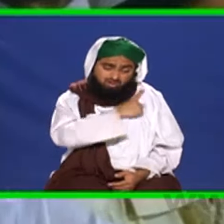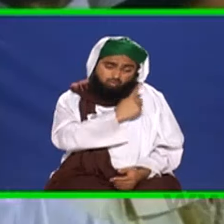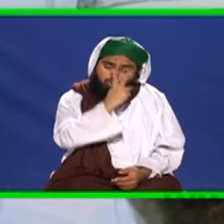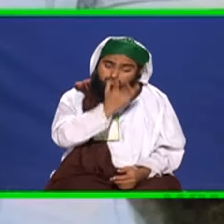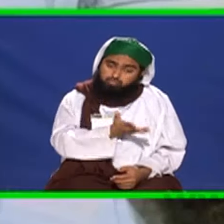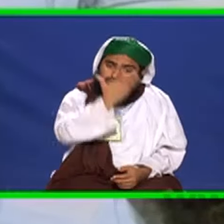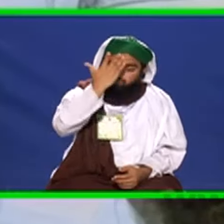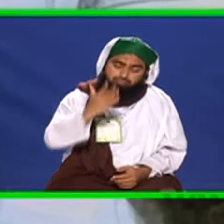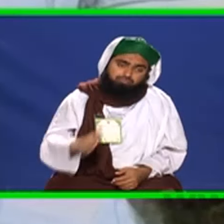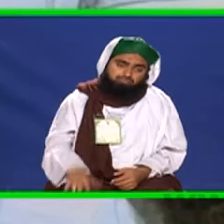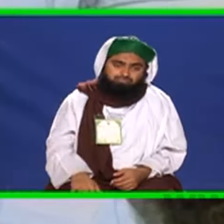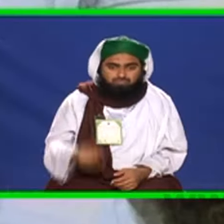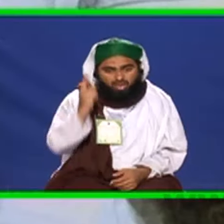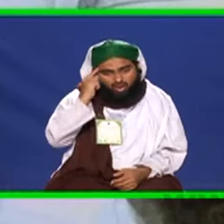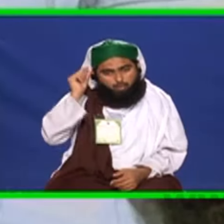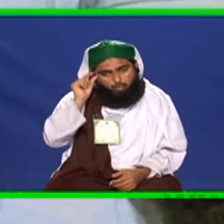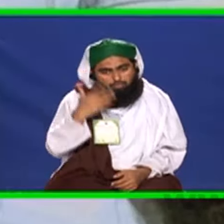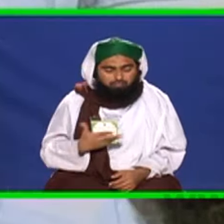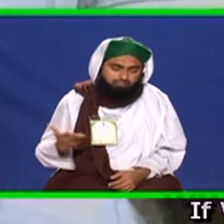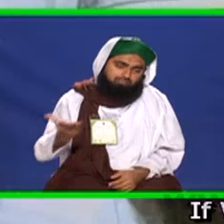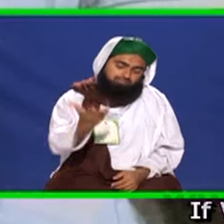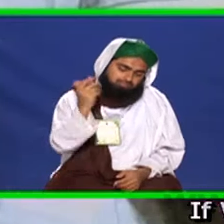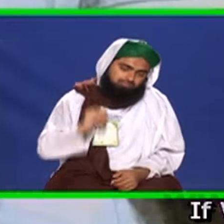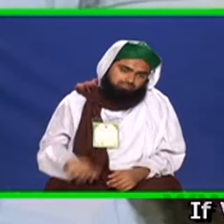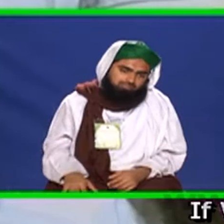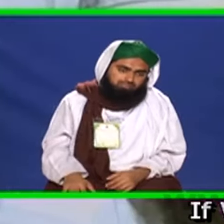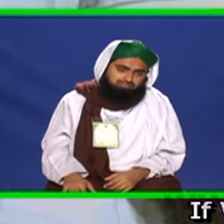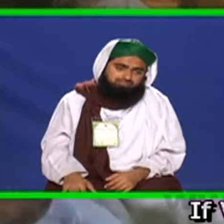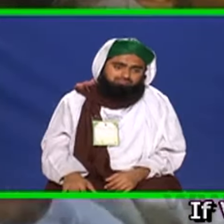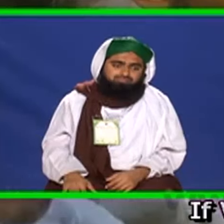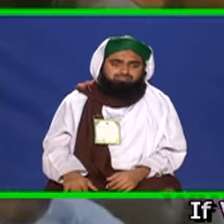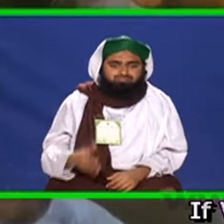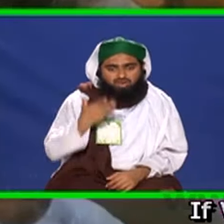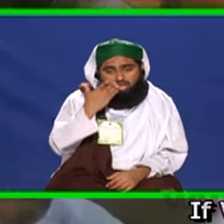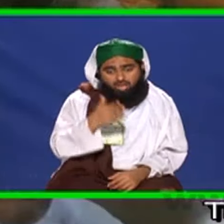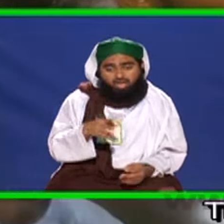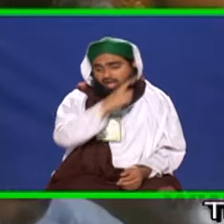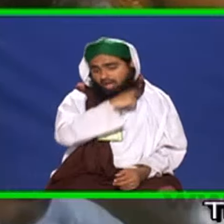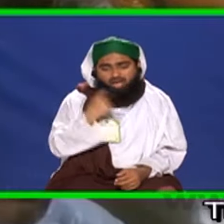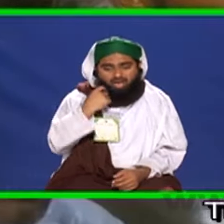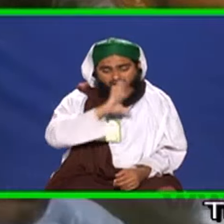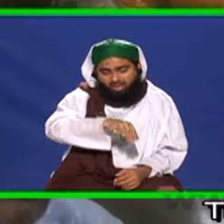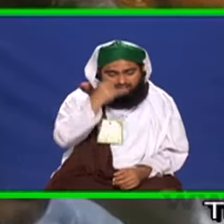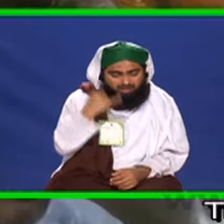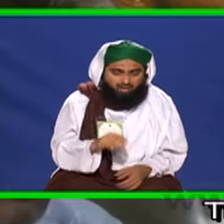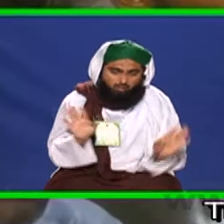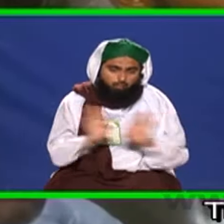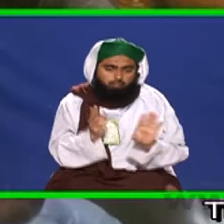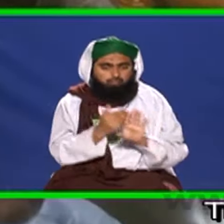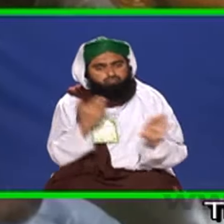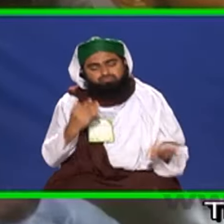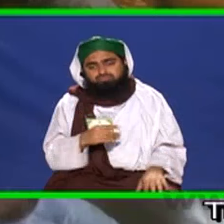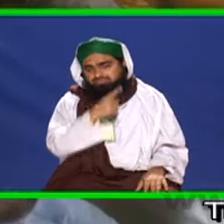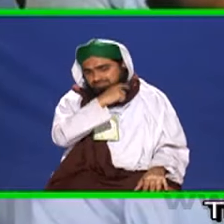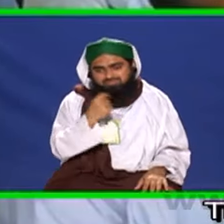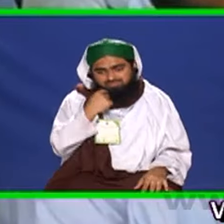بھی منڈوا دیتے ہیں، بڑا ان پر طرف آتا ہے، کہیں عقل ملتی ہوگی تھوڑی ان کو بھی دیا کہ کم از کم یہاں تو اس حرام پیڑ